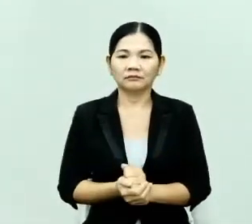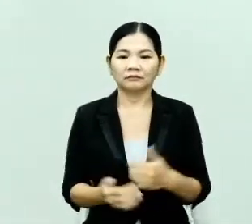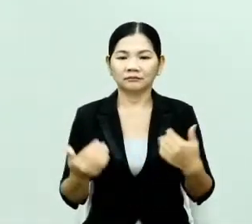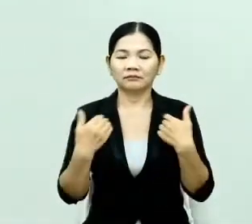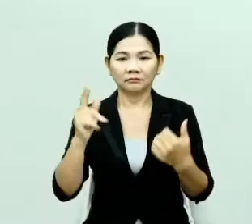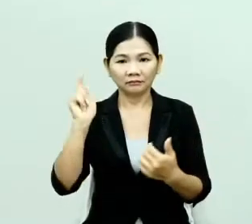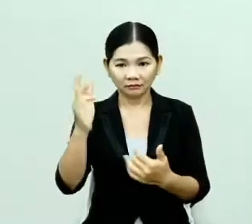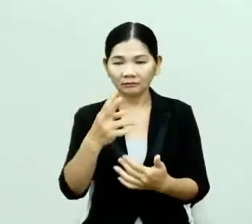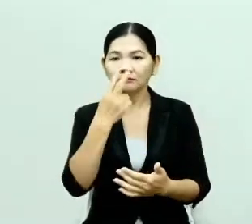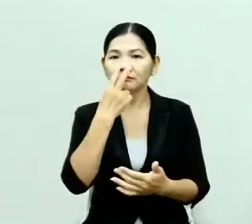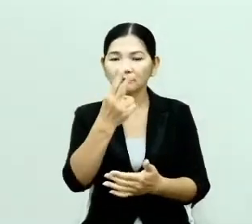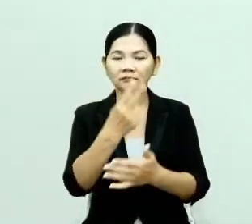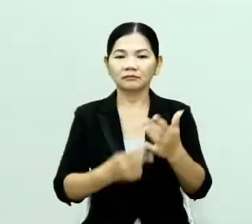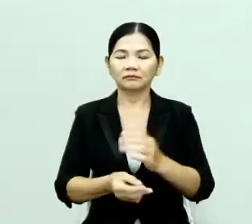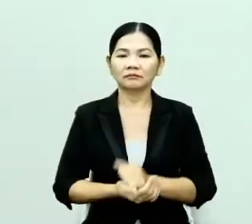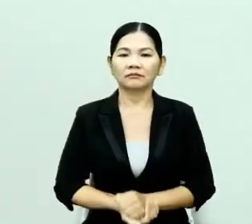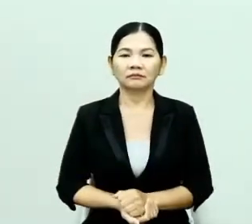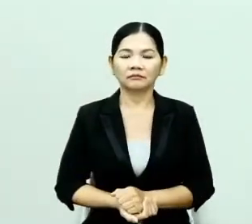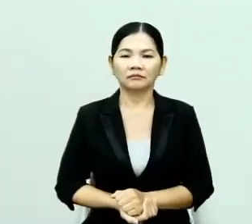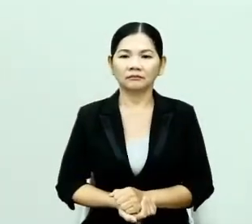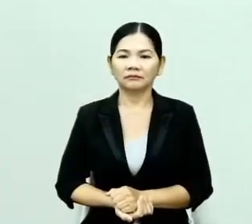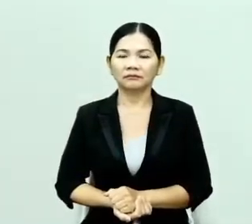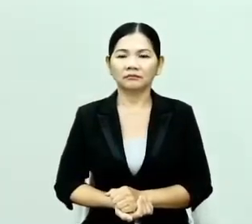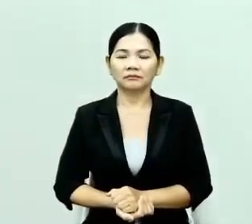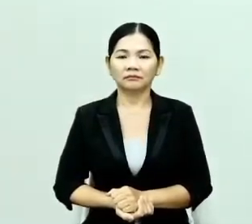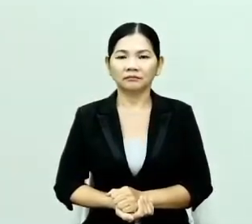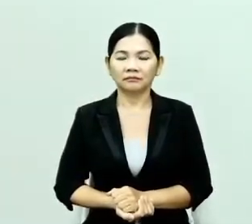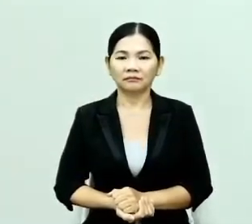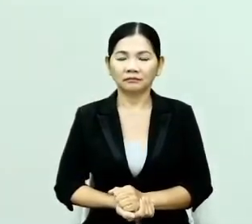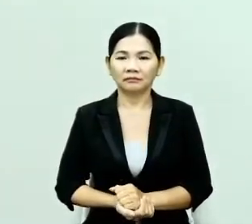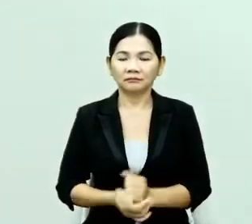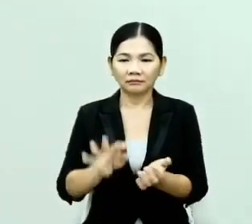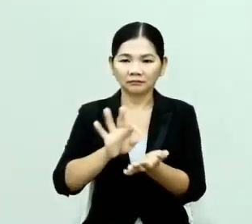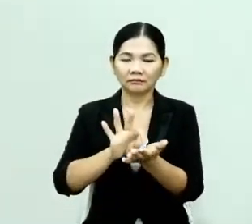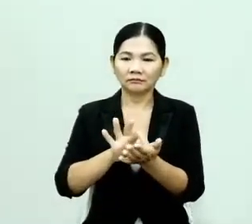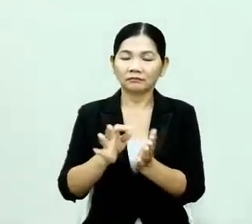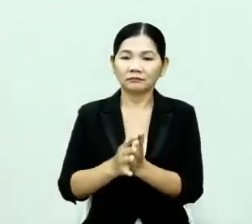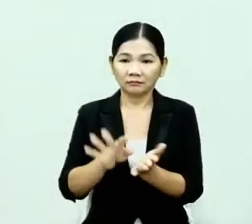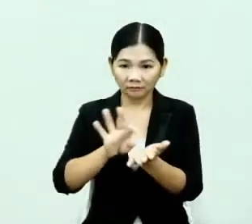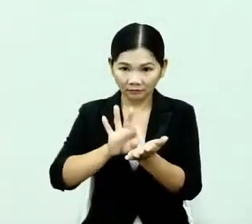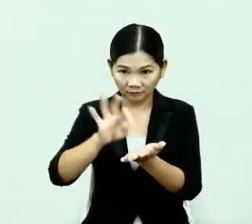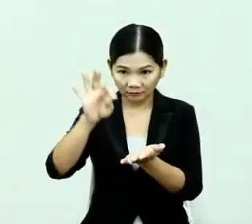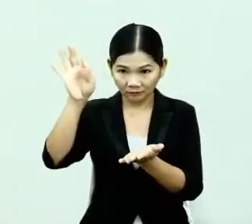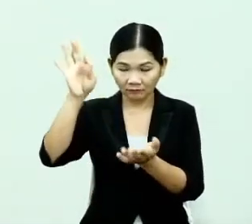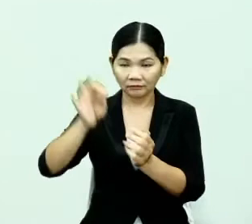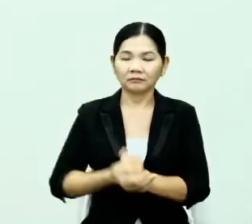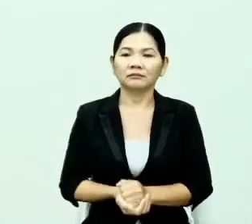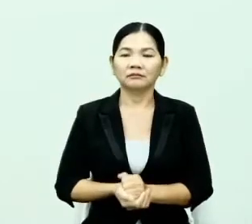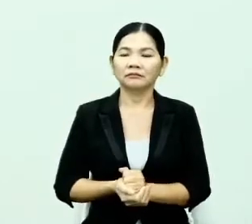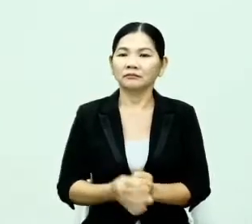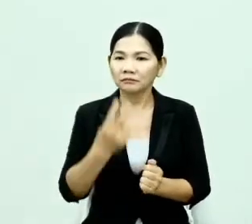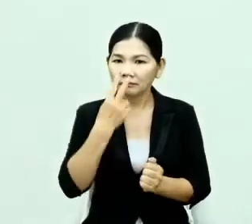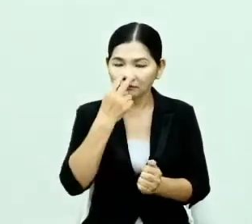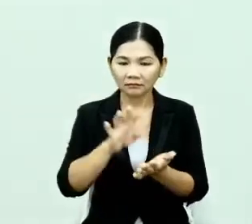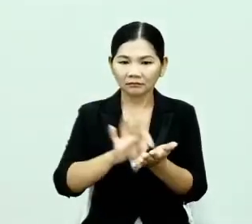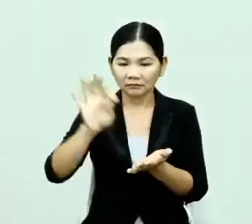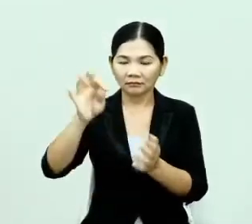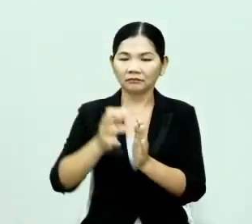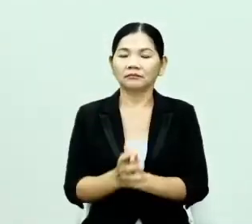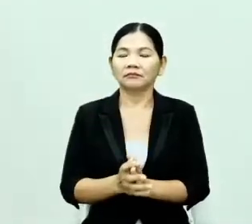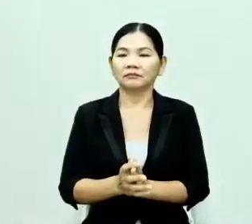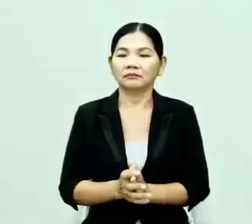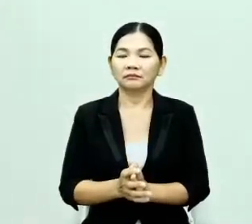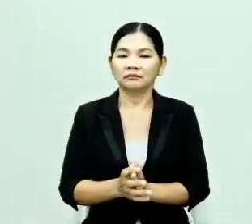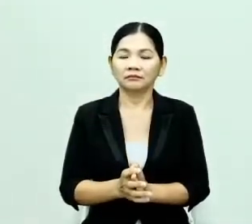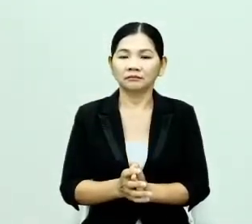មើលរូបអ្វីដែរកូនចាគឺរូបចាបកូនណាចាអញ្ចឹងកូនស្ដាប់មើលពាក្យចាបមានសូ